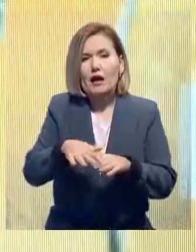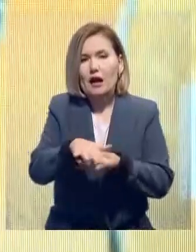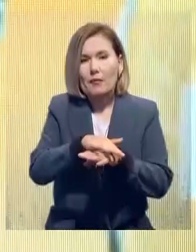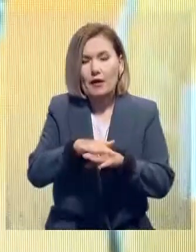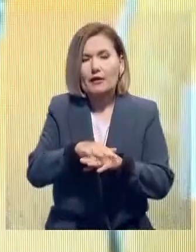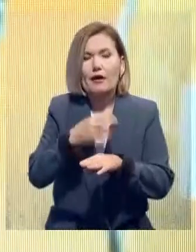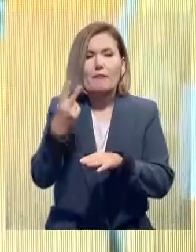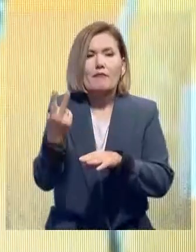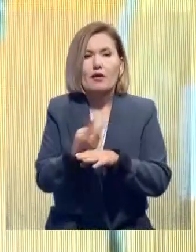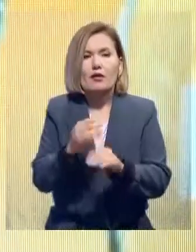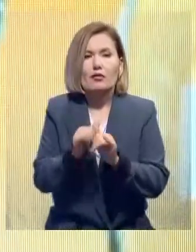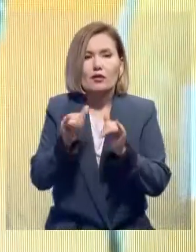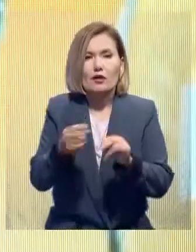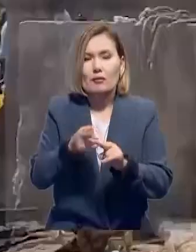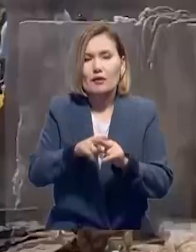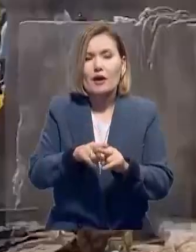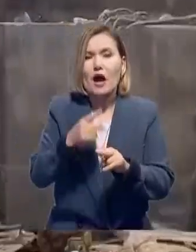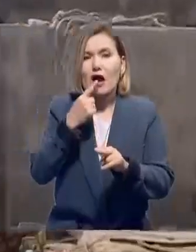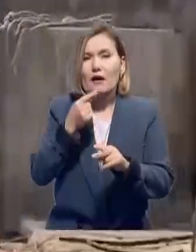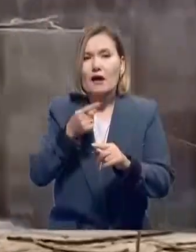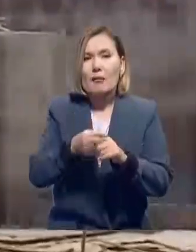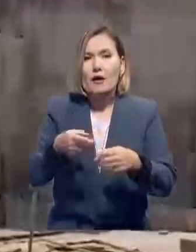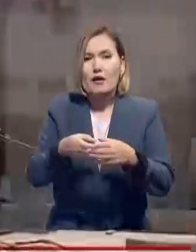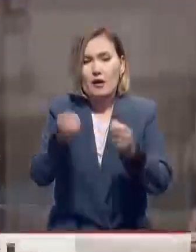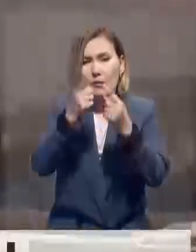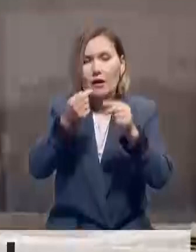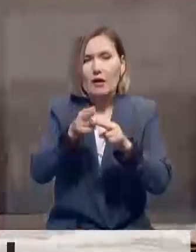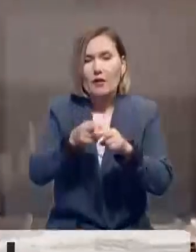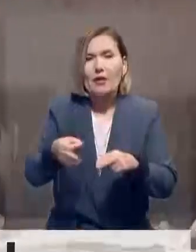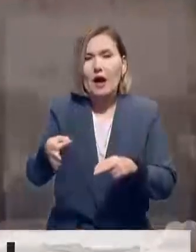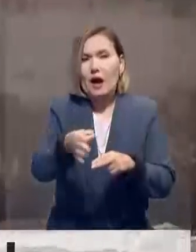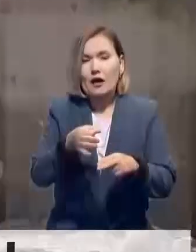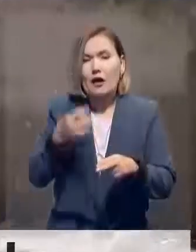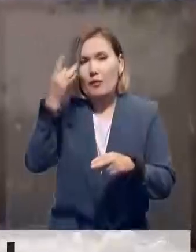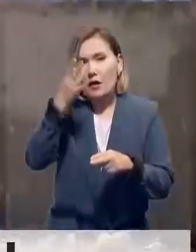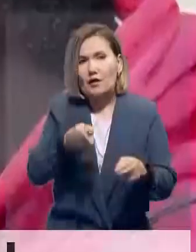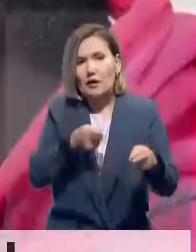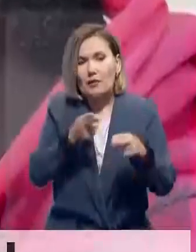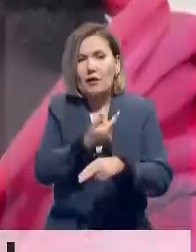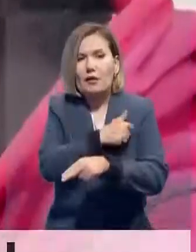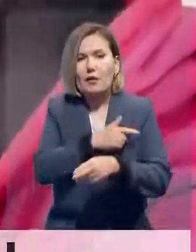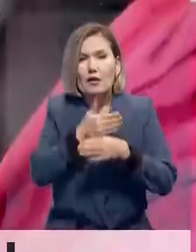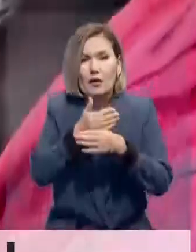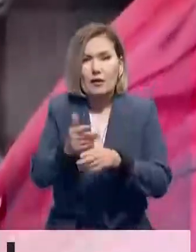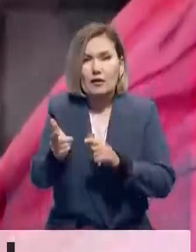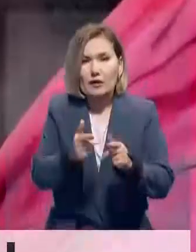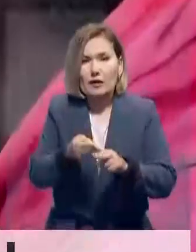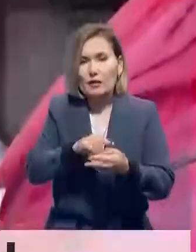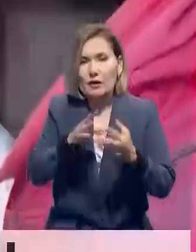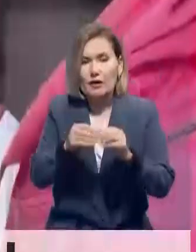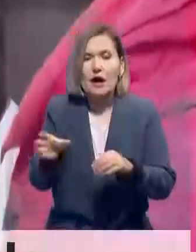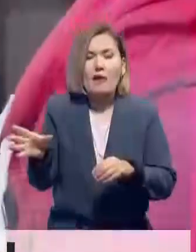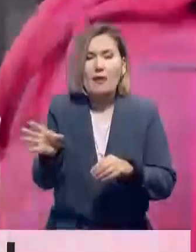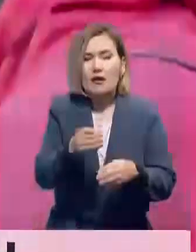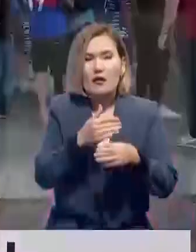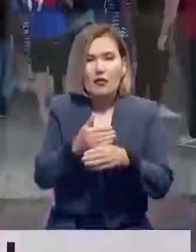санынан бірнеше жүзге артық. Қызыл крест өкілдері аралға арып аршып жеткендерге медициналық көмек көрсетуге кірісті. Бірақ бәріне